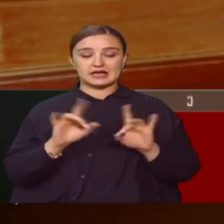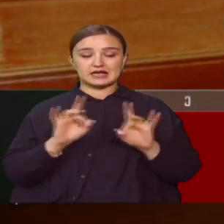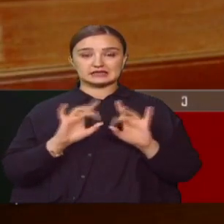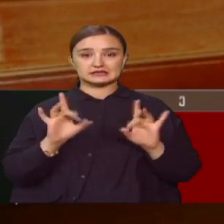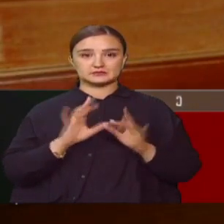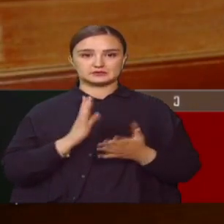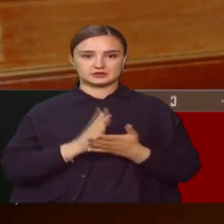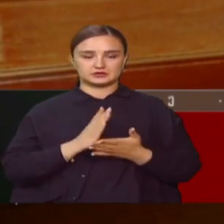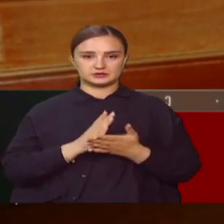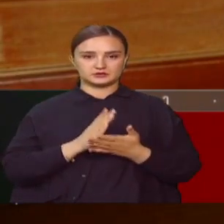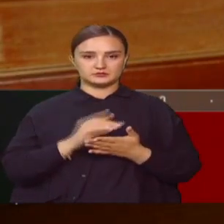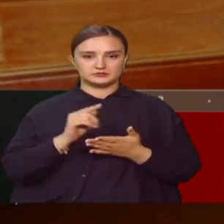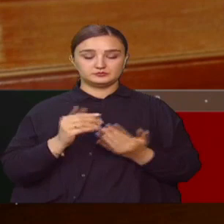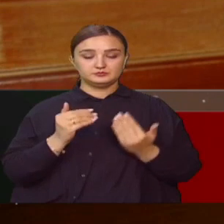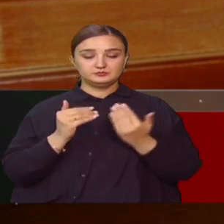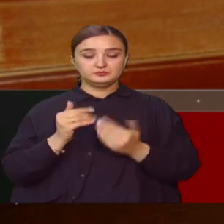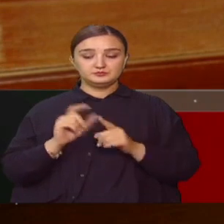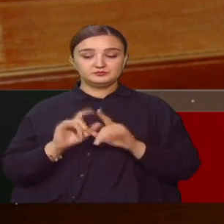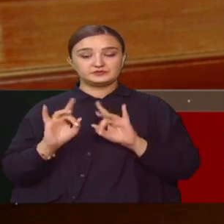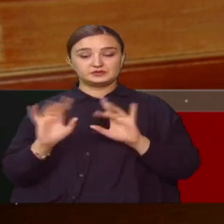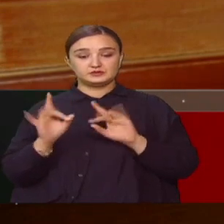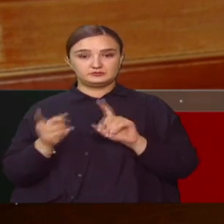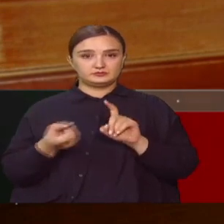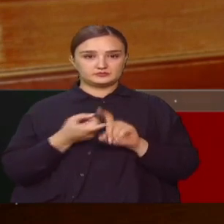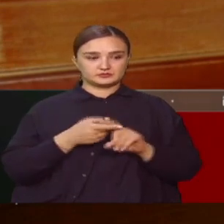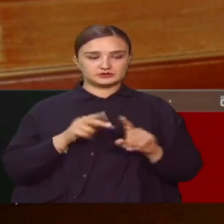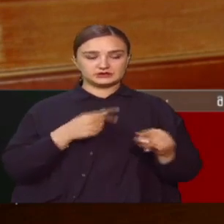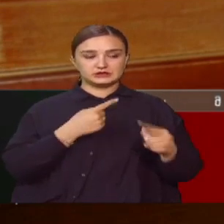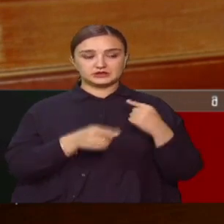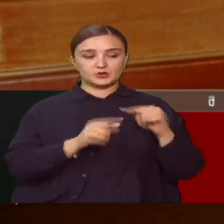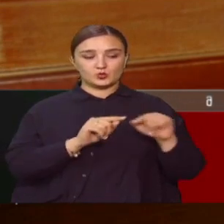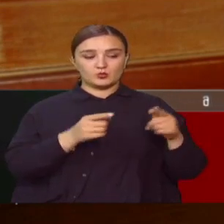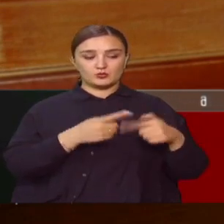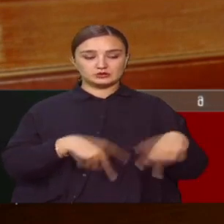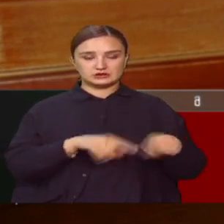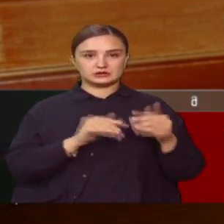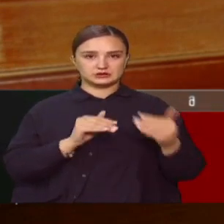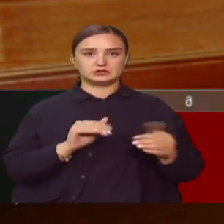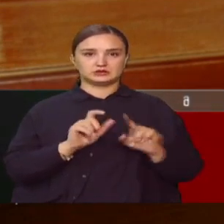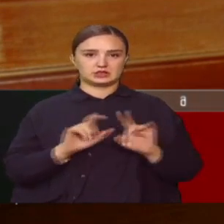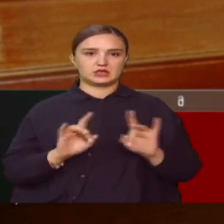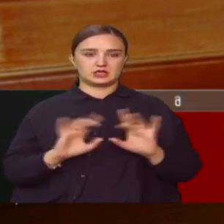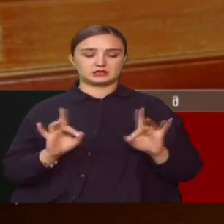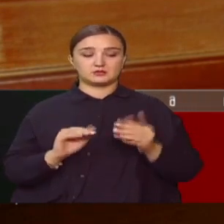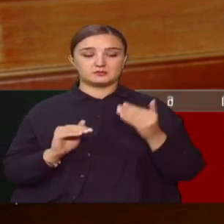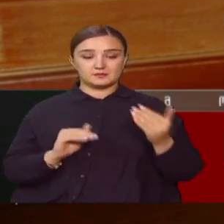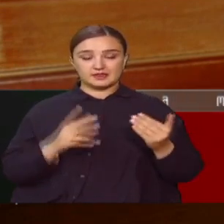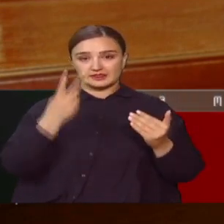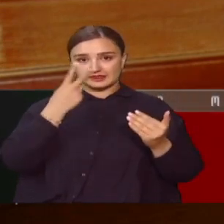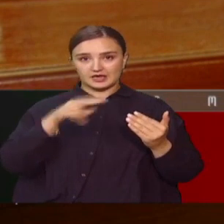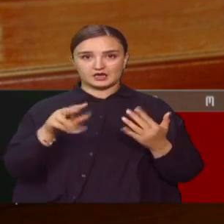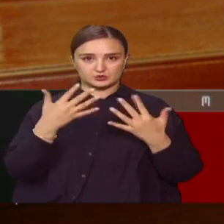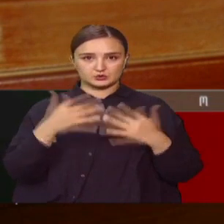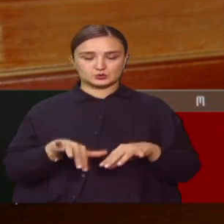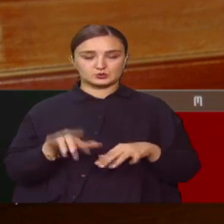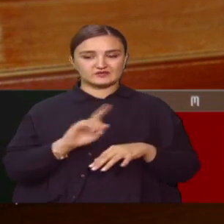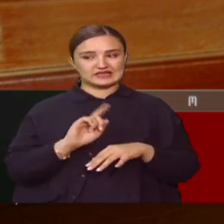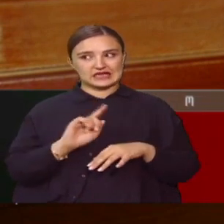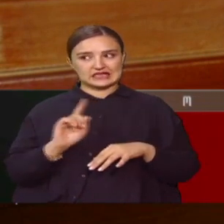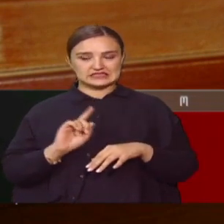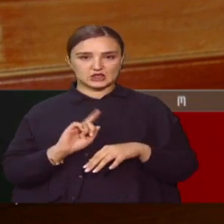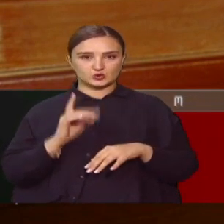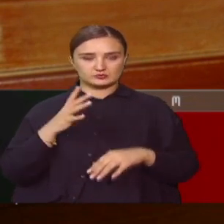განცხადებაზეც არის აგებული მისი განცხადებებიც და რადიკალური ოპოზიციის განცხადებებიც. Მათ დაინახეს ახლა